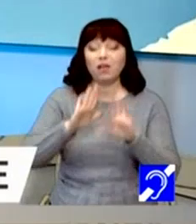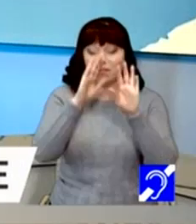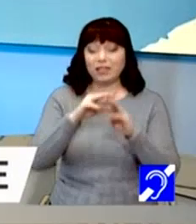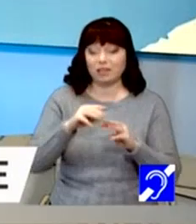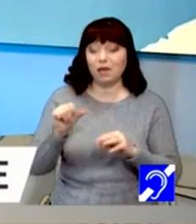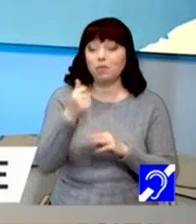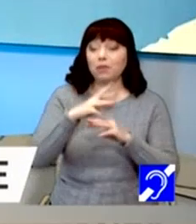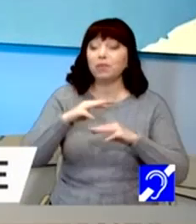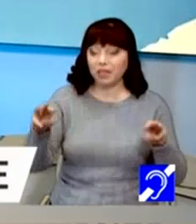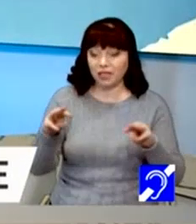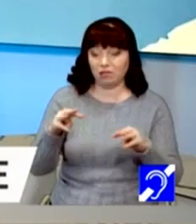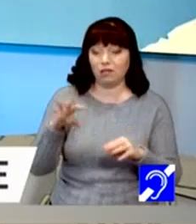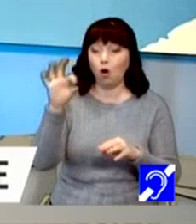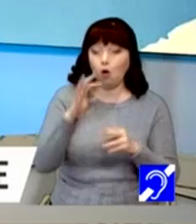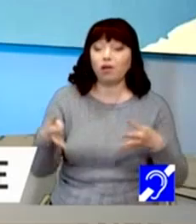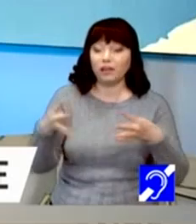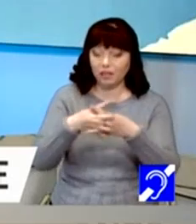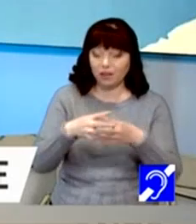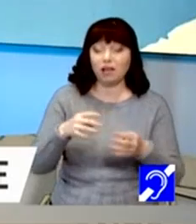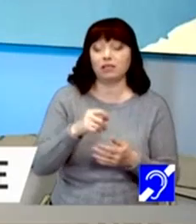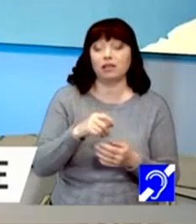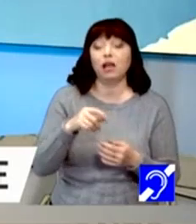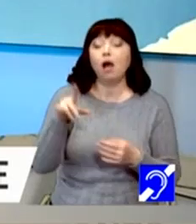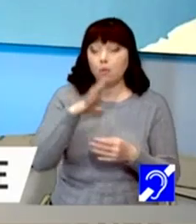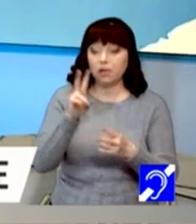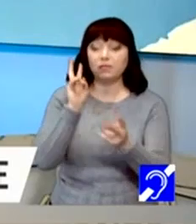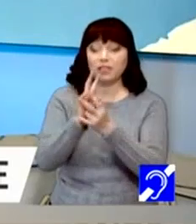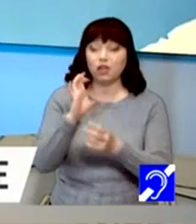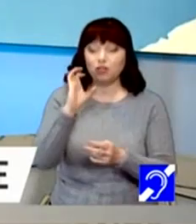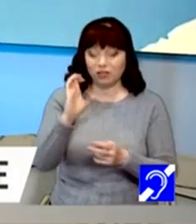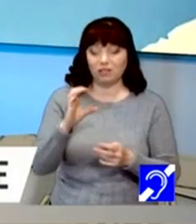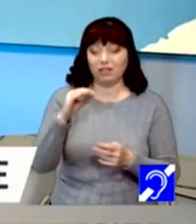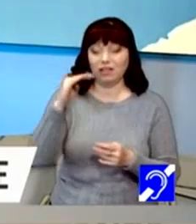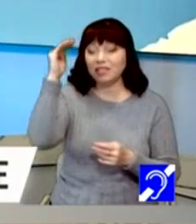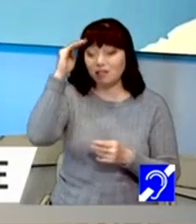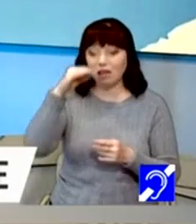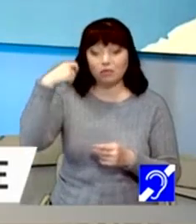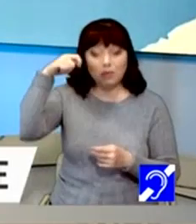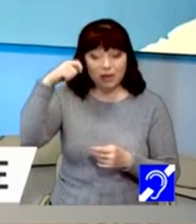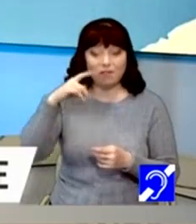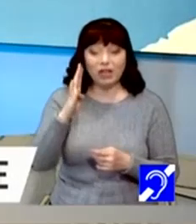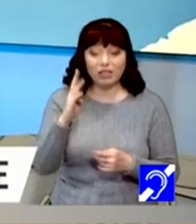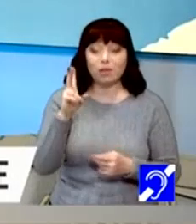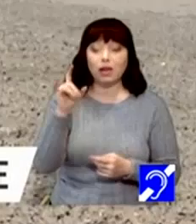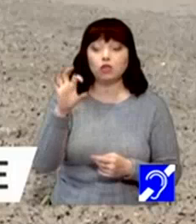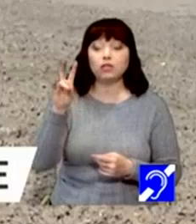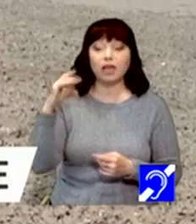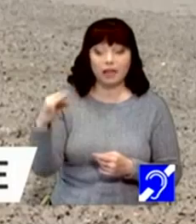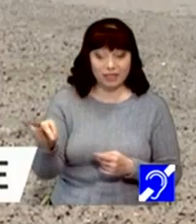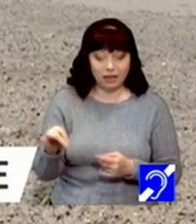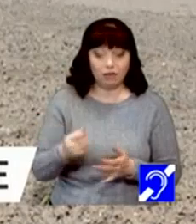reintegrare Oleg serebrian avut o intalnire cu liderul regimului separatist de la tiraspol va din krasnoselski